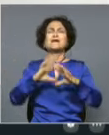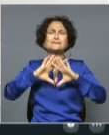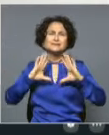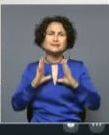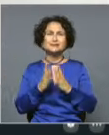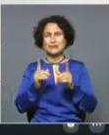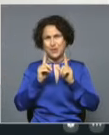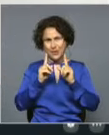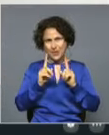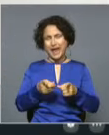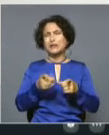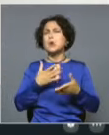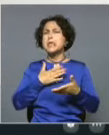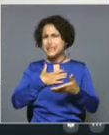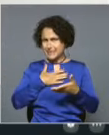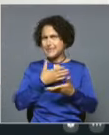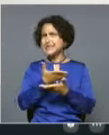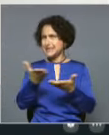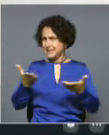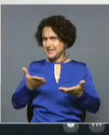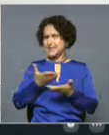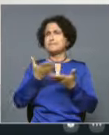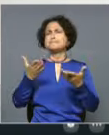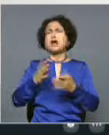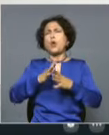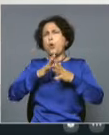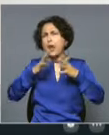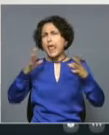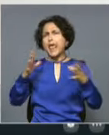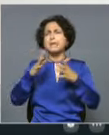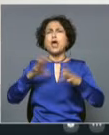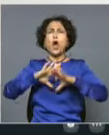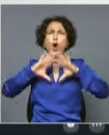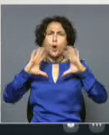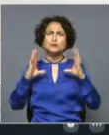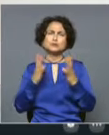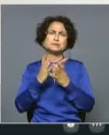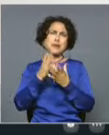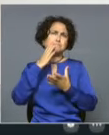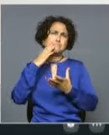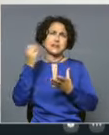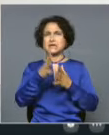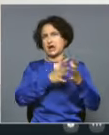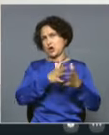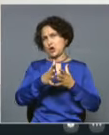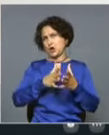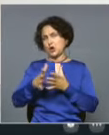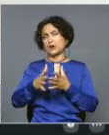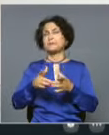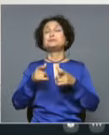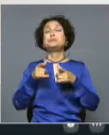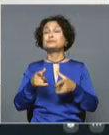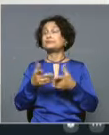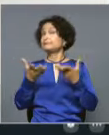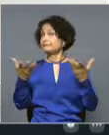на които има български големи мигрантски общности. Те се разделят на два типа, и това